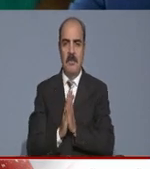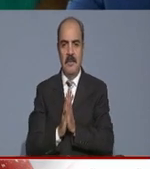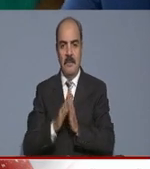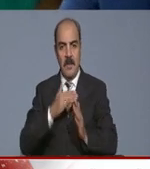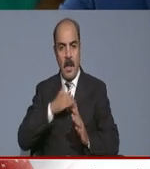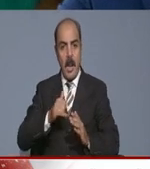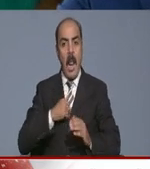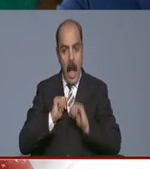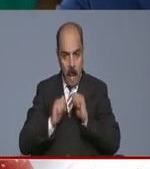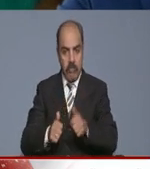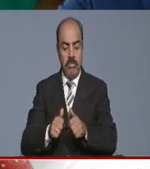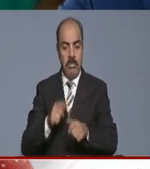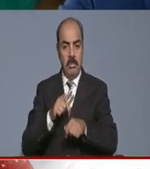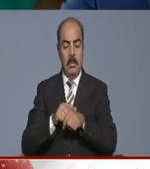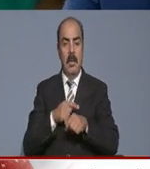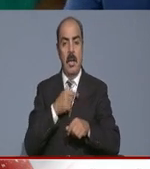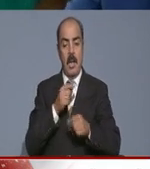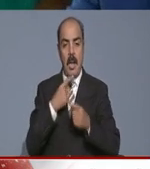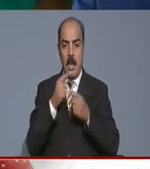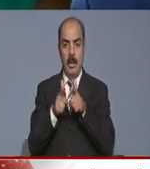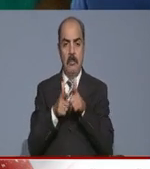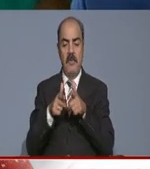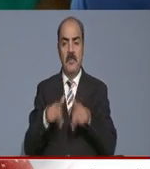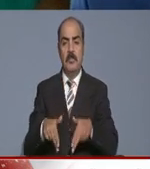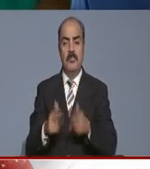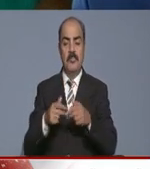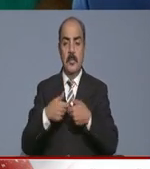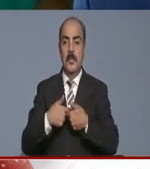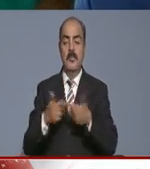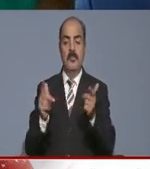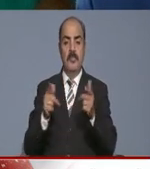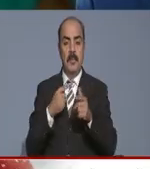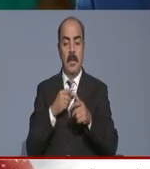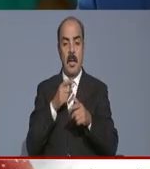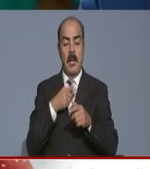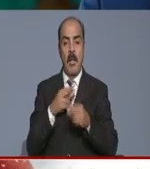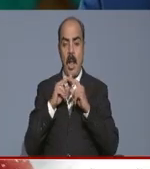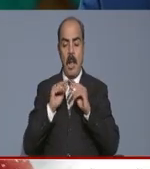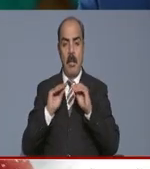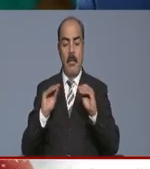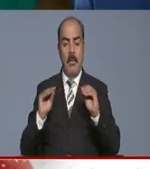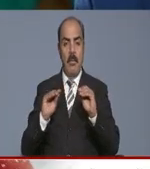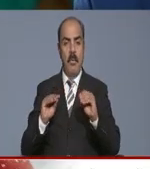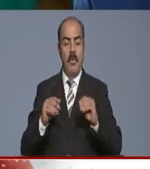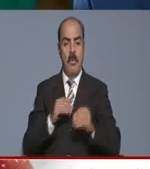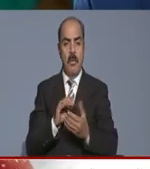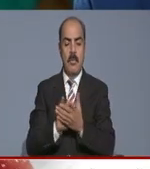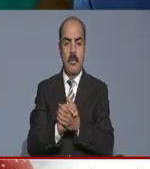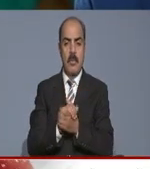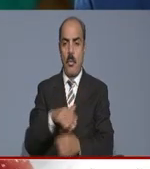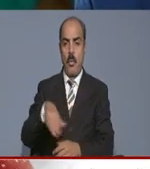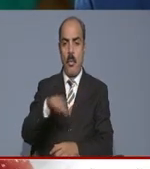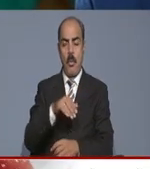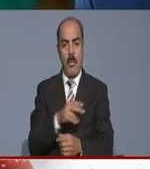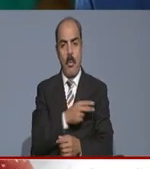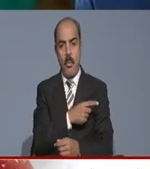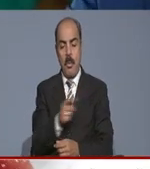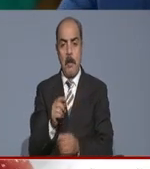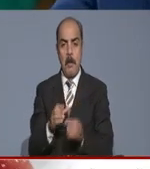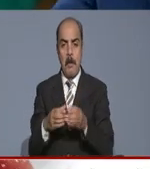حضوريا بكازان، إلا أنني يسعدني أن أتوجه بخطاب إلى أشقائي وشقيقاتي في